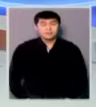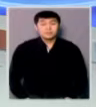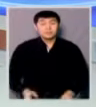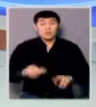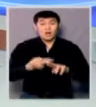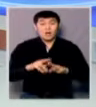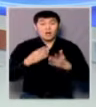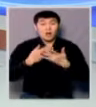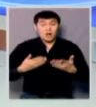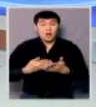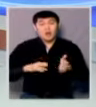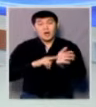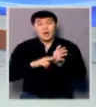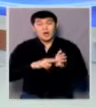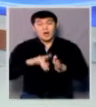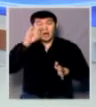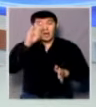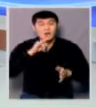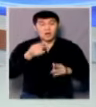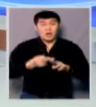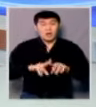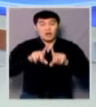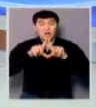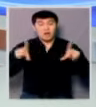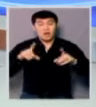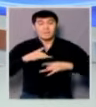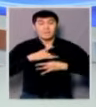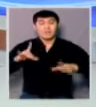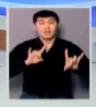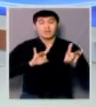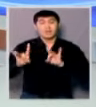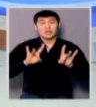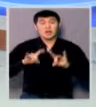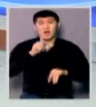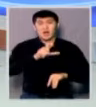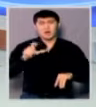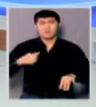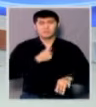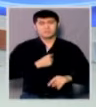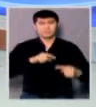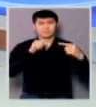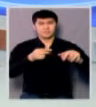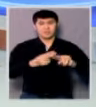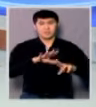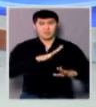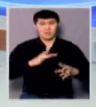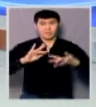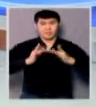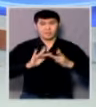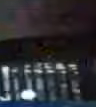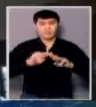Артық қыламын деп тыртық қылды. Қазақстан темір жолы ұйымының мерекелік жарнамасы көпшіліктің наразылығын тудырды. Әлеуметтік